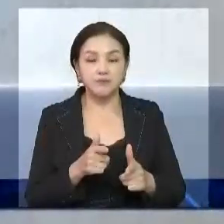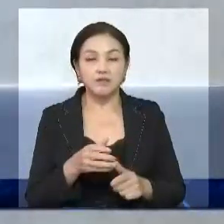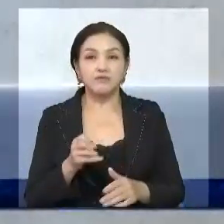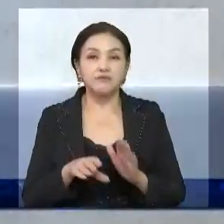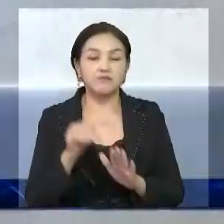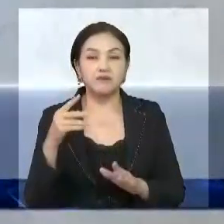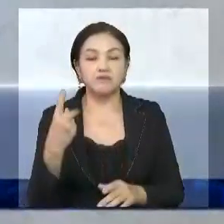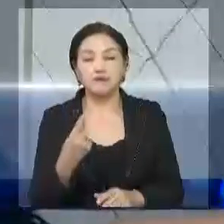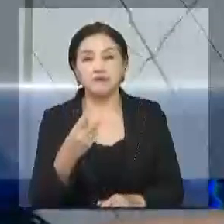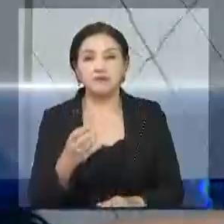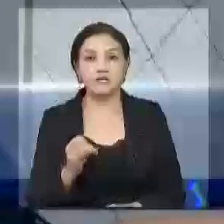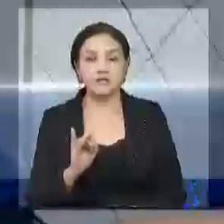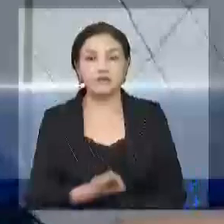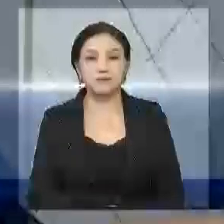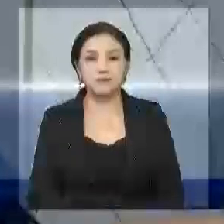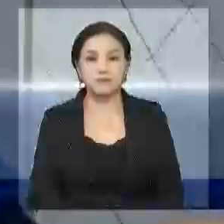выбрала второй вариант.